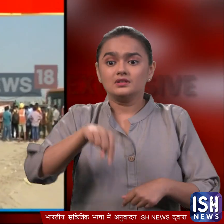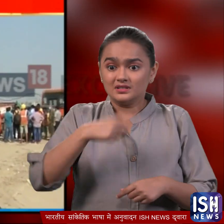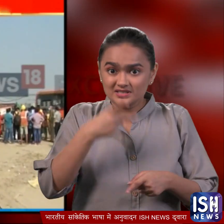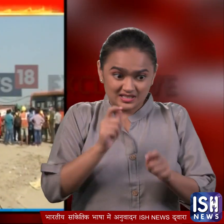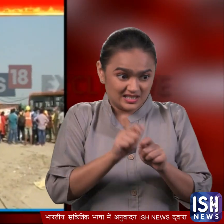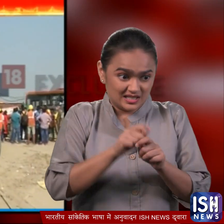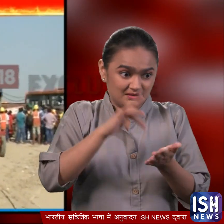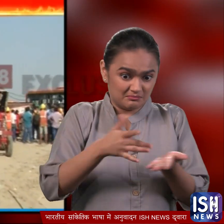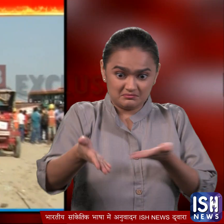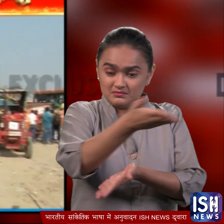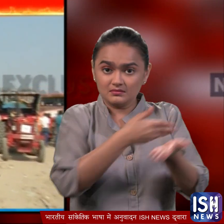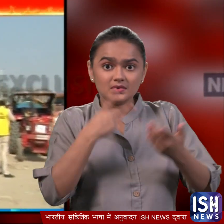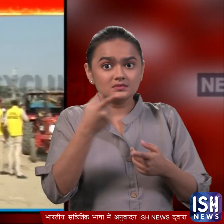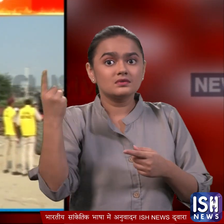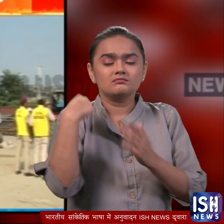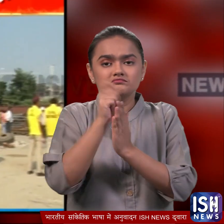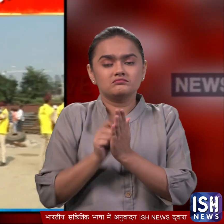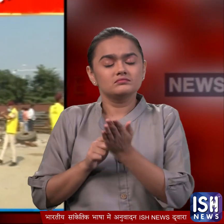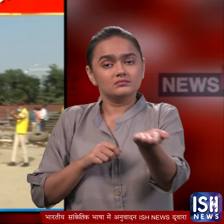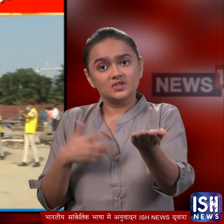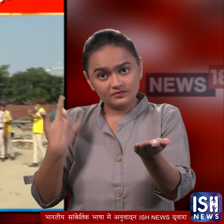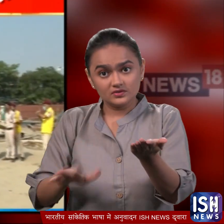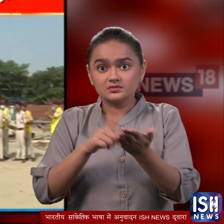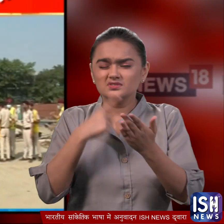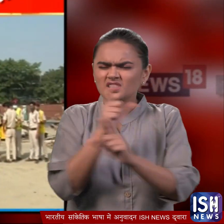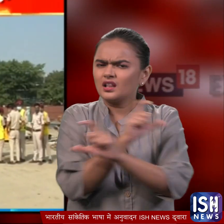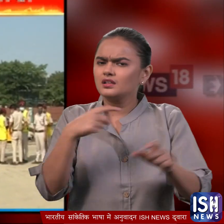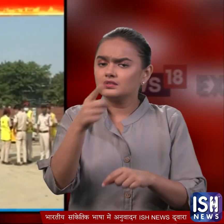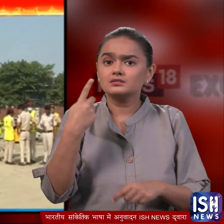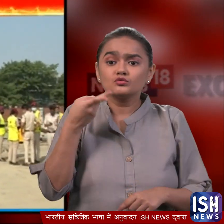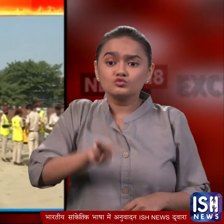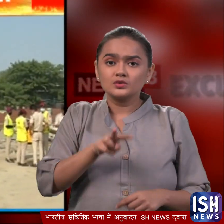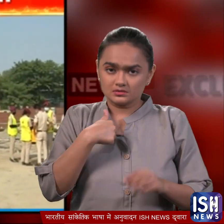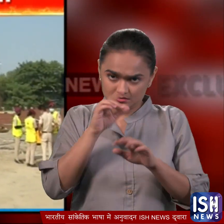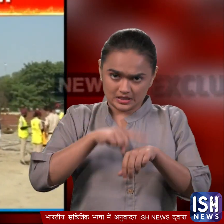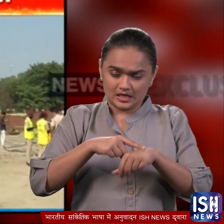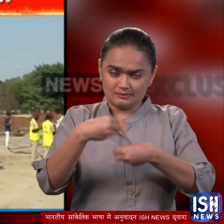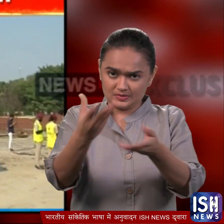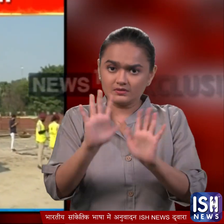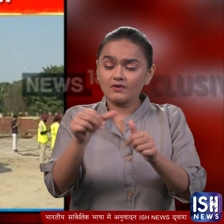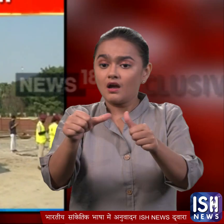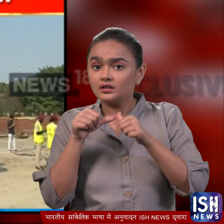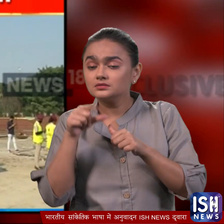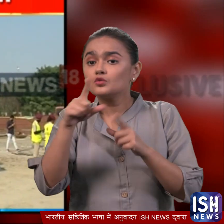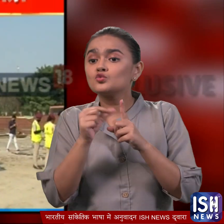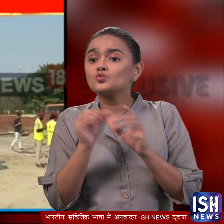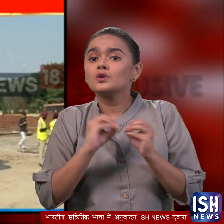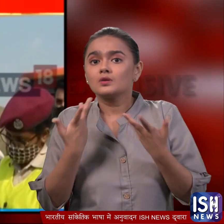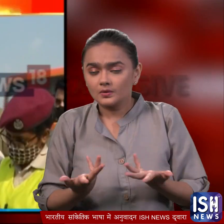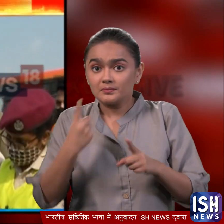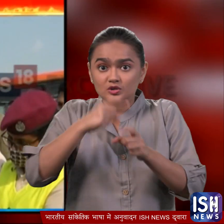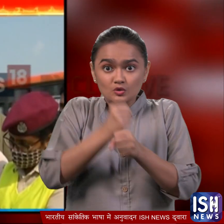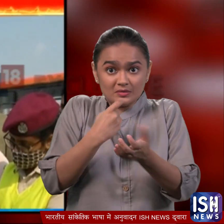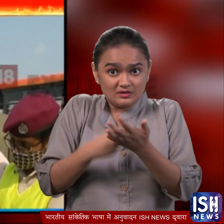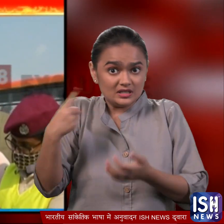तो कंस्ट्रक्शन साइट पर जो कंपनी काम कर रही है उससे फिलहाल नोटिस दिया जा रहा है। साफ तौर पर कहा गया है कि 2 दिन में जवाब देना